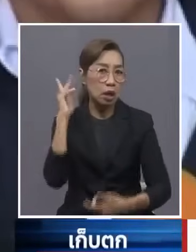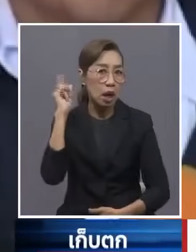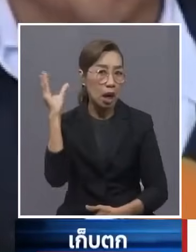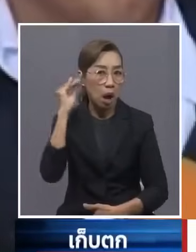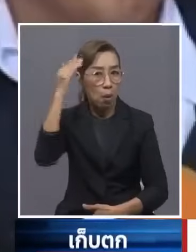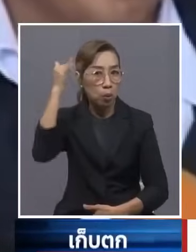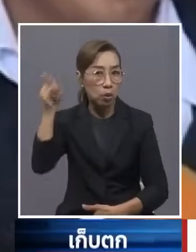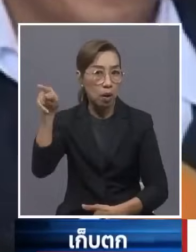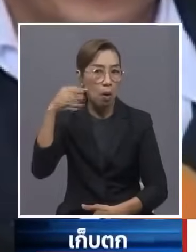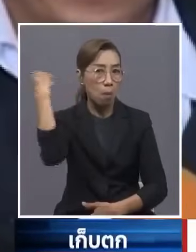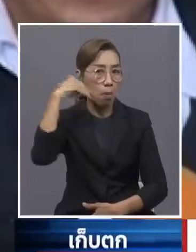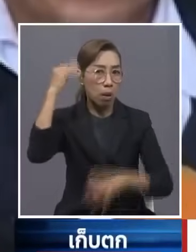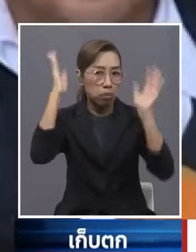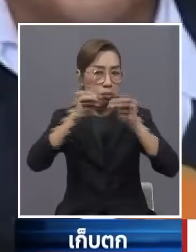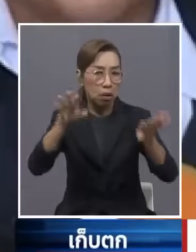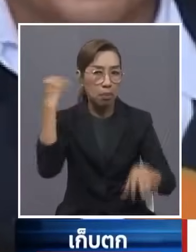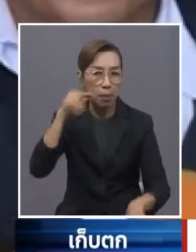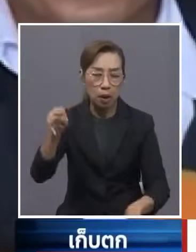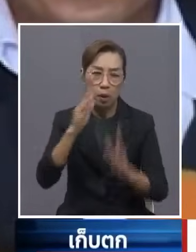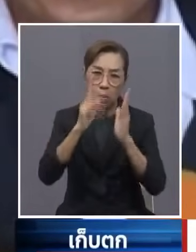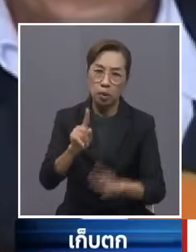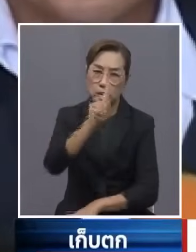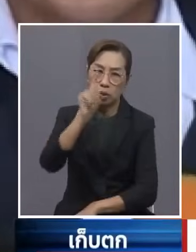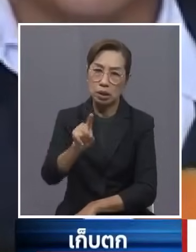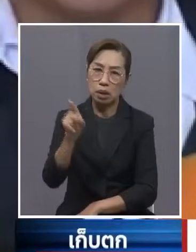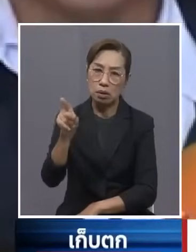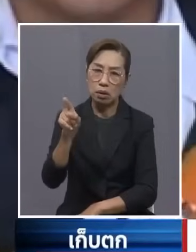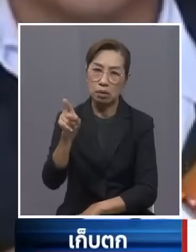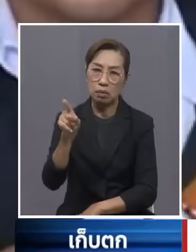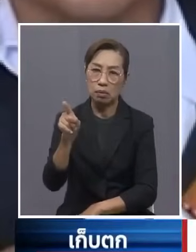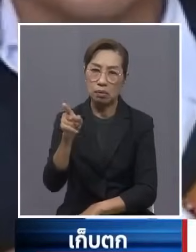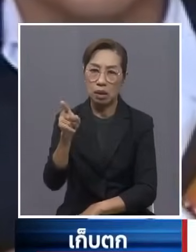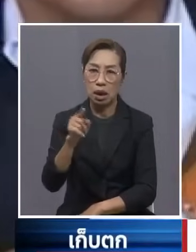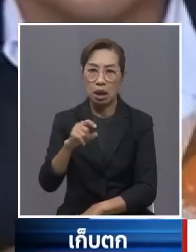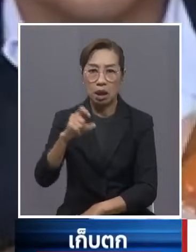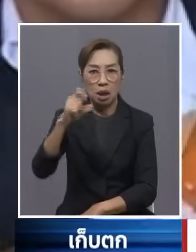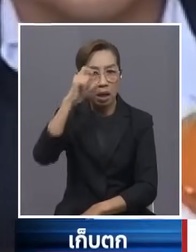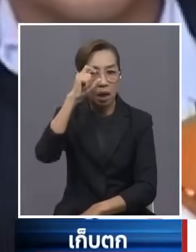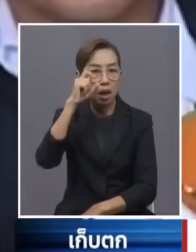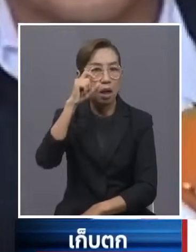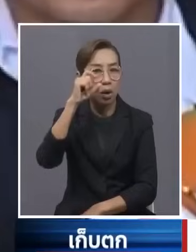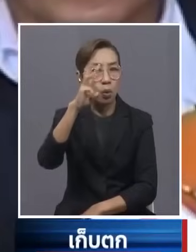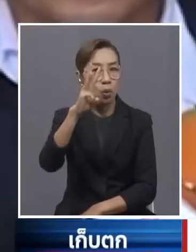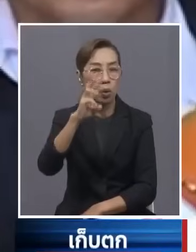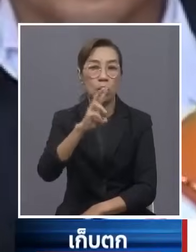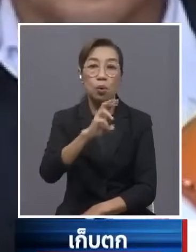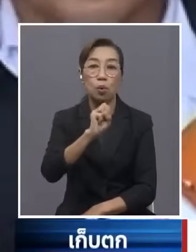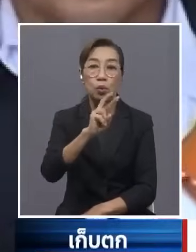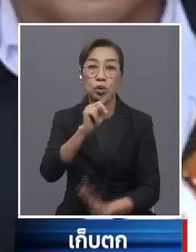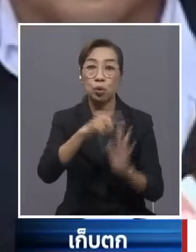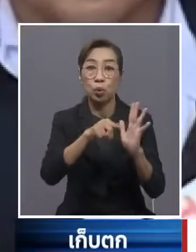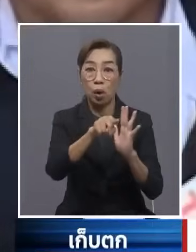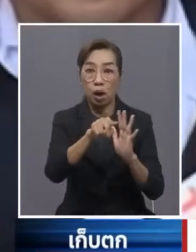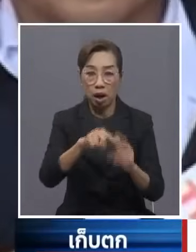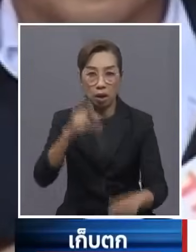ยิ่งลักษณ์เยอะเป็นพิเศษนะฮะแล้วสิ่งที่ทำให้คนอดสงสัยไม่ได้ก็คือเอ๊ะอาจารย์วิษณุออกมาพูดได้ตรงพอเหมาะพอ